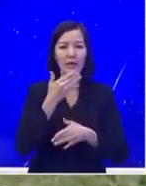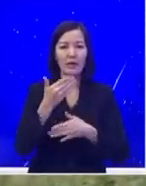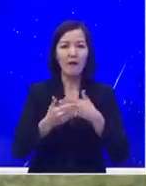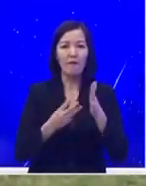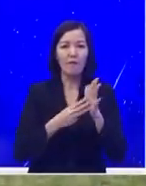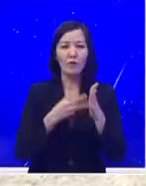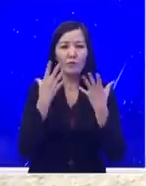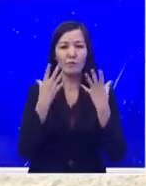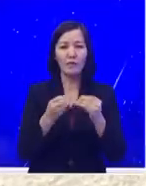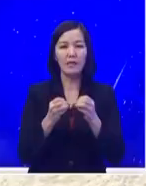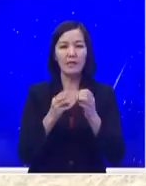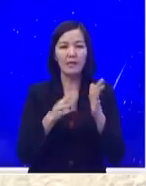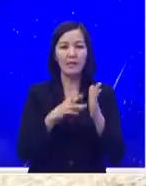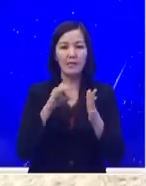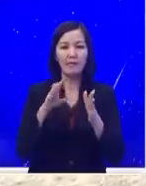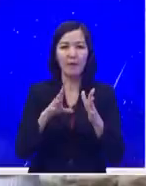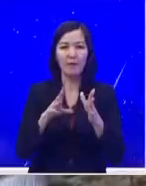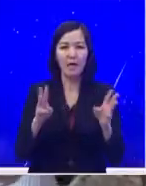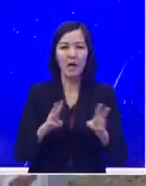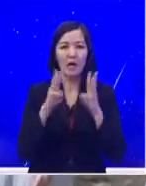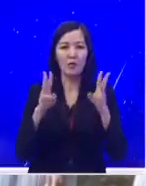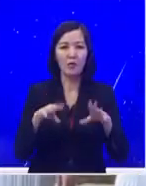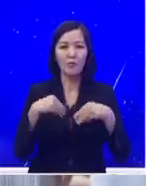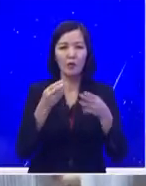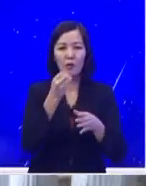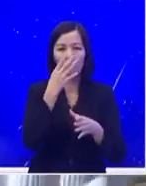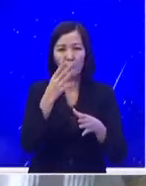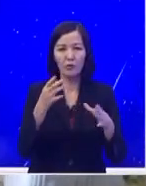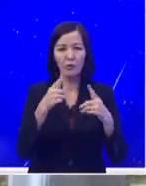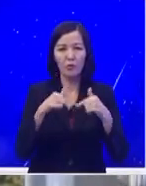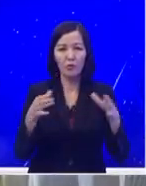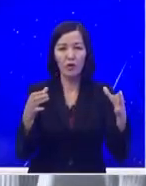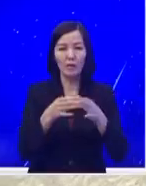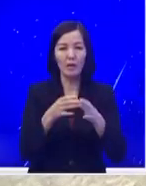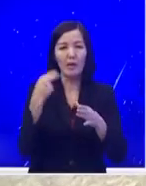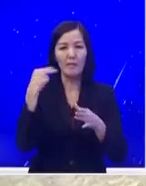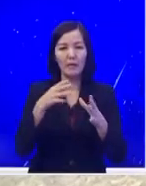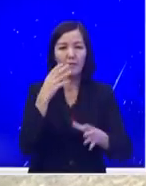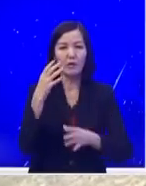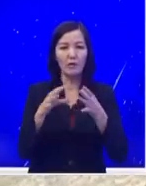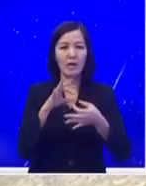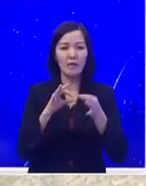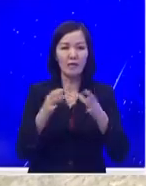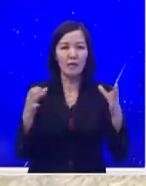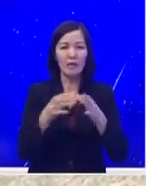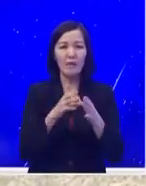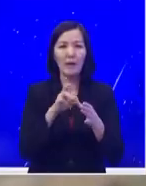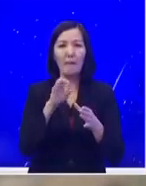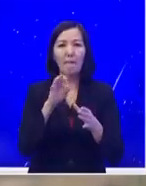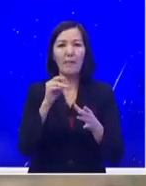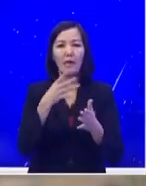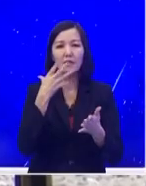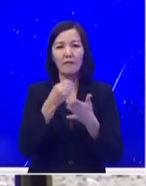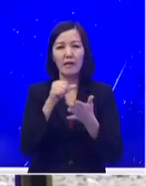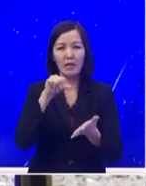дней. 19 марта Олимпийский огонь передадут Японскому оргкомитету. Президент Международного олимпийского комитета Томас Бах в своей